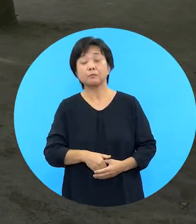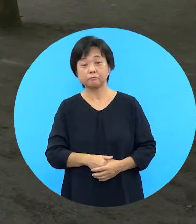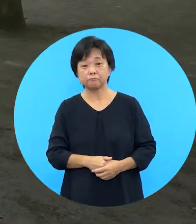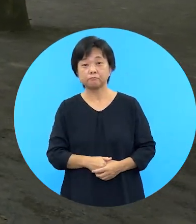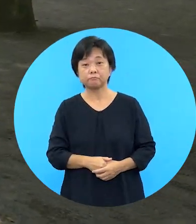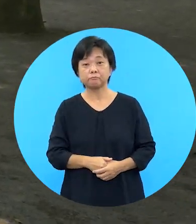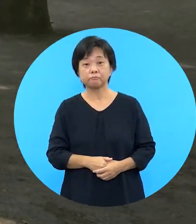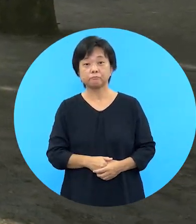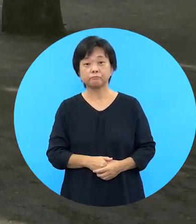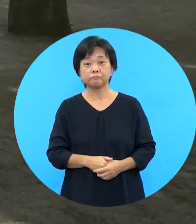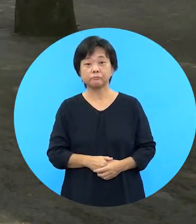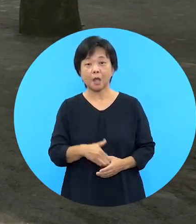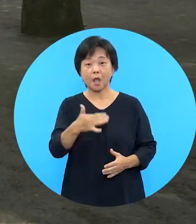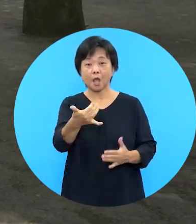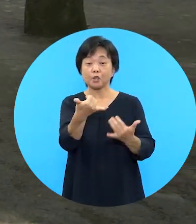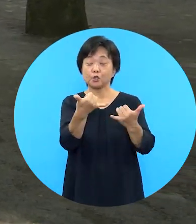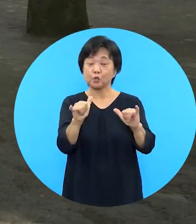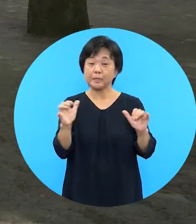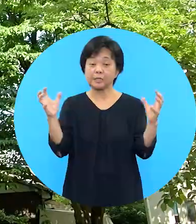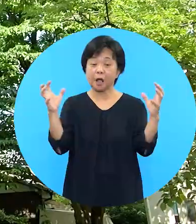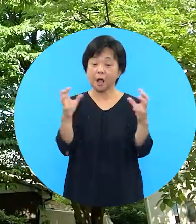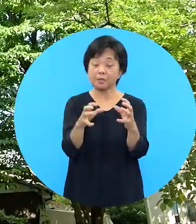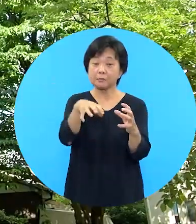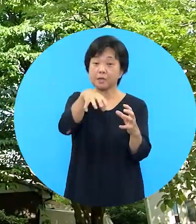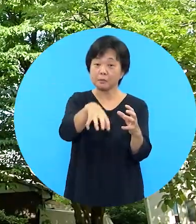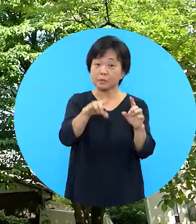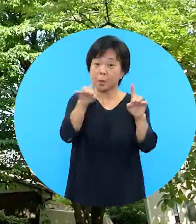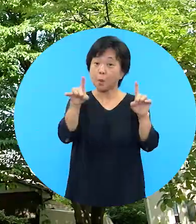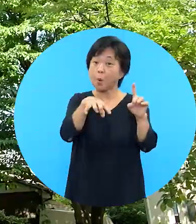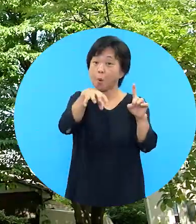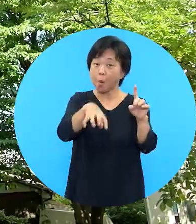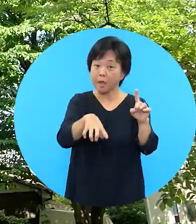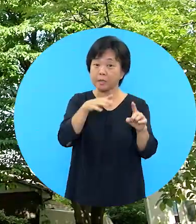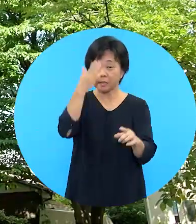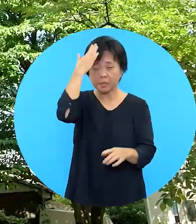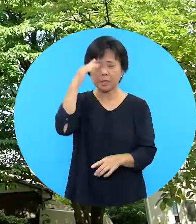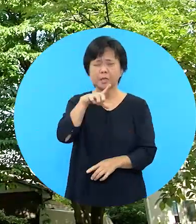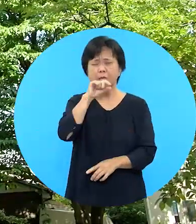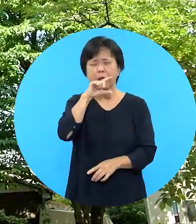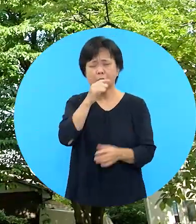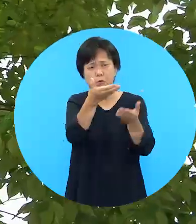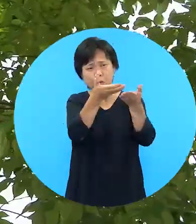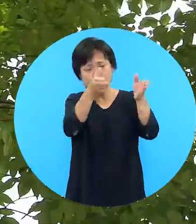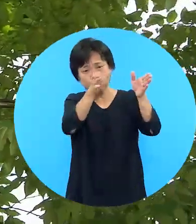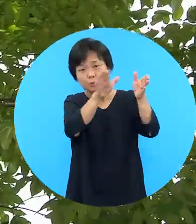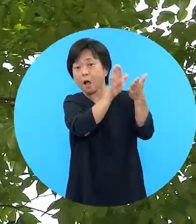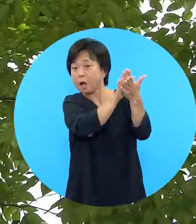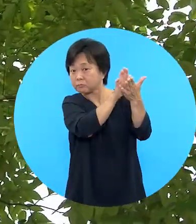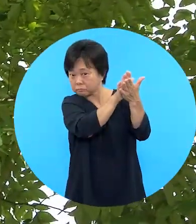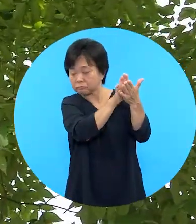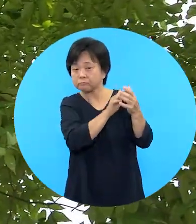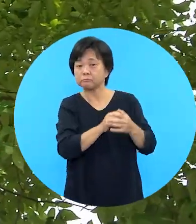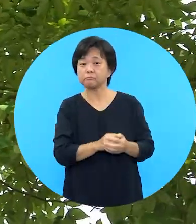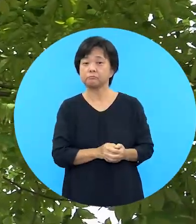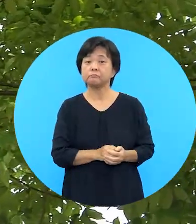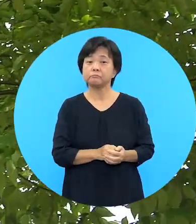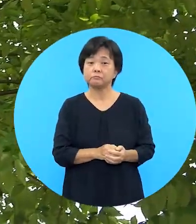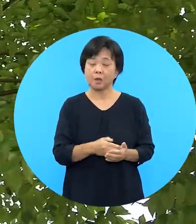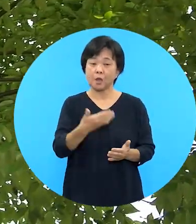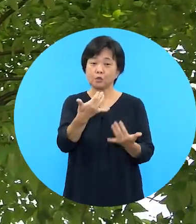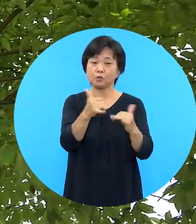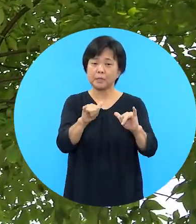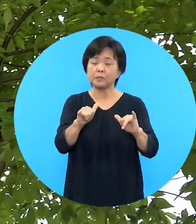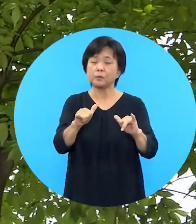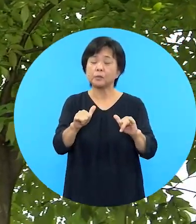ね。 こういった区民の皆さんが集う、こういった公園にもカラスの巣ってできるんですね。 そうなんです。区民の方々が襲われない